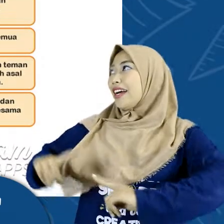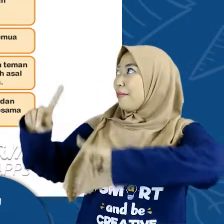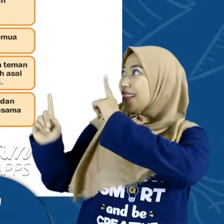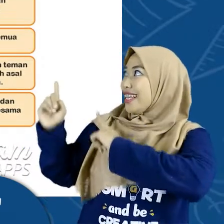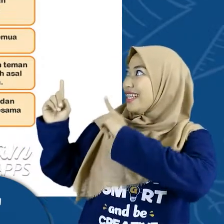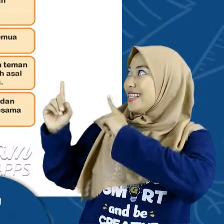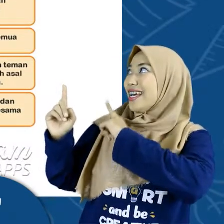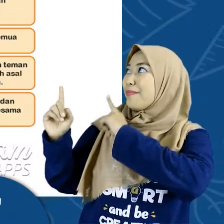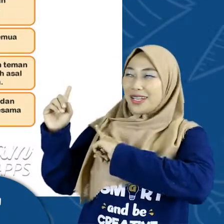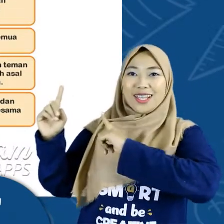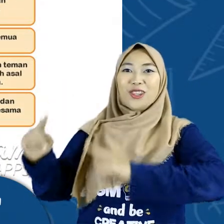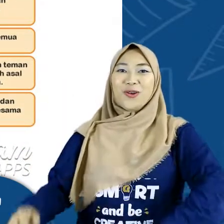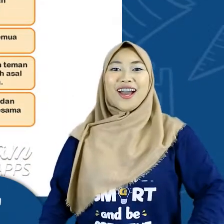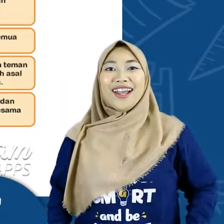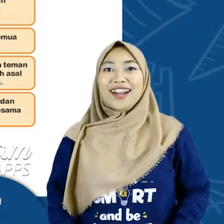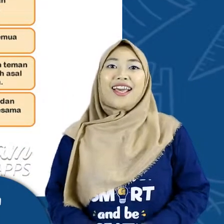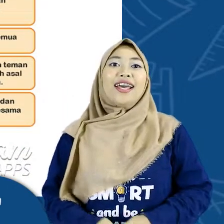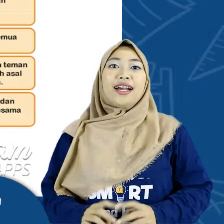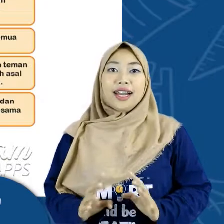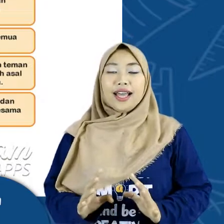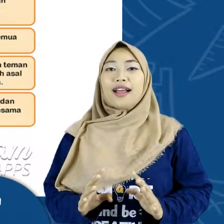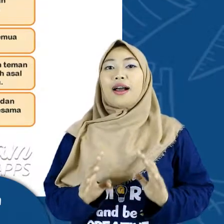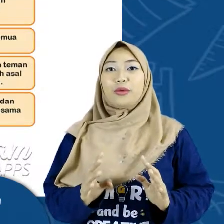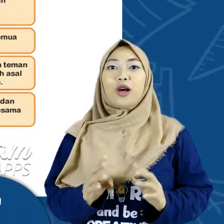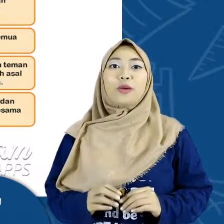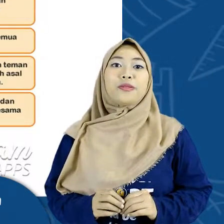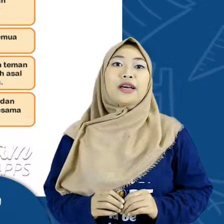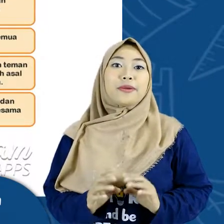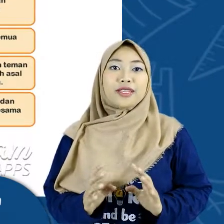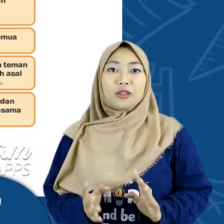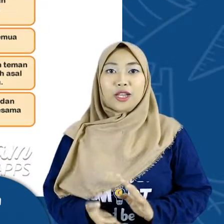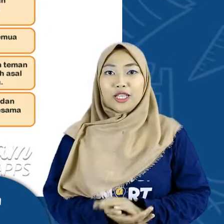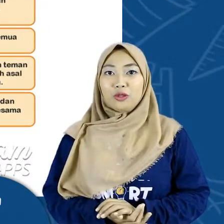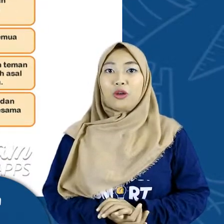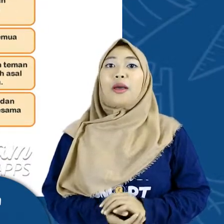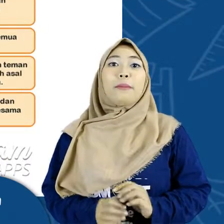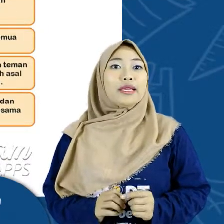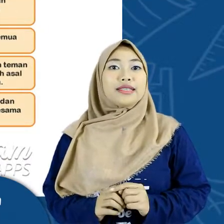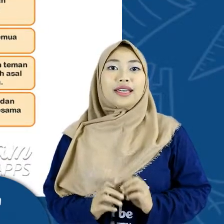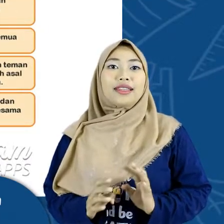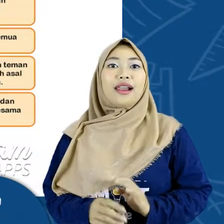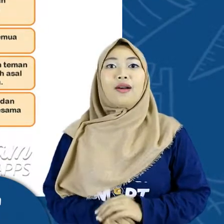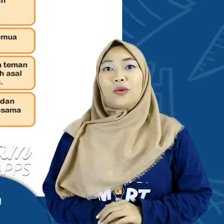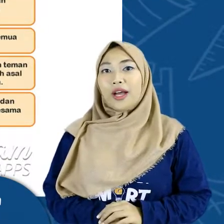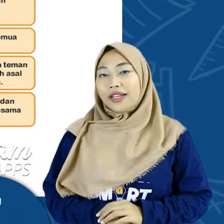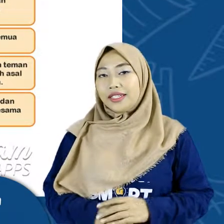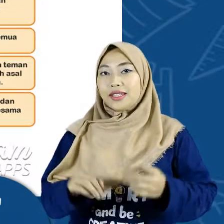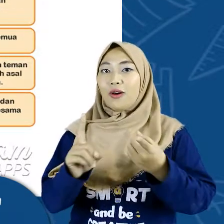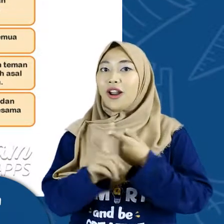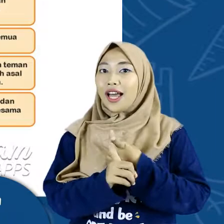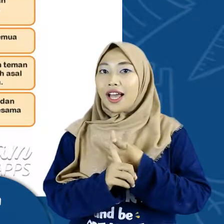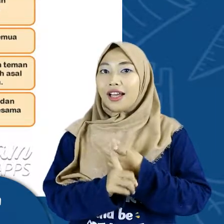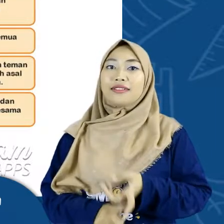Sekarang kita ke materi nih, sikap persatuan. Nah, kamu kalau sikap persatuan itu bisa kita lakukan